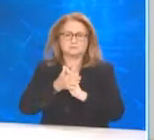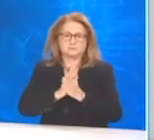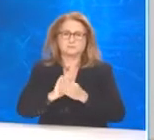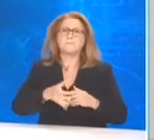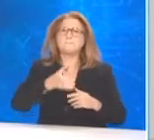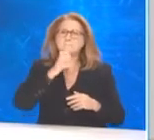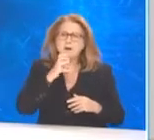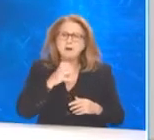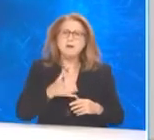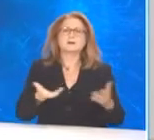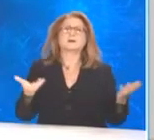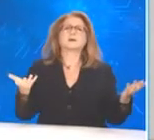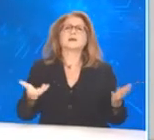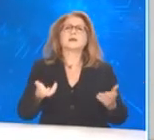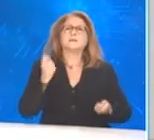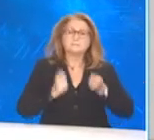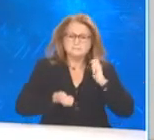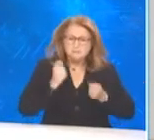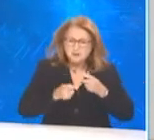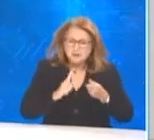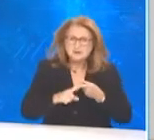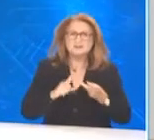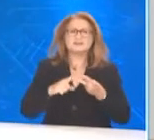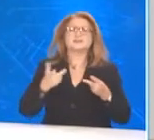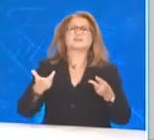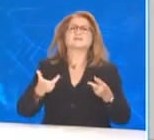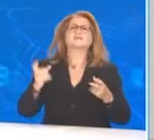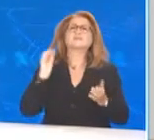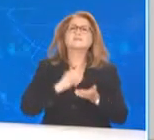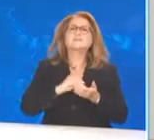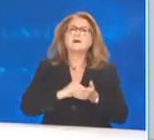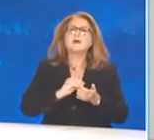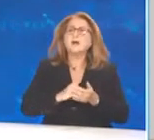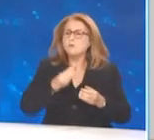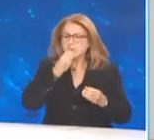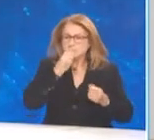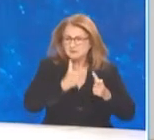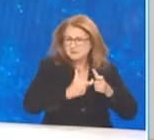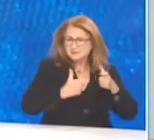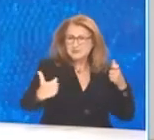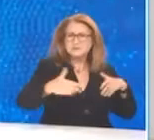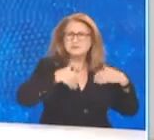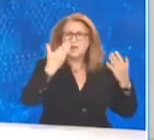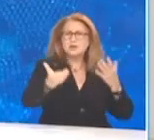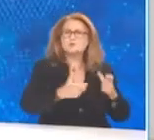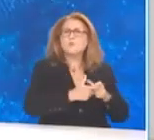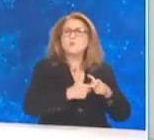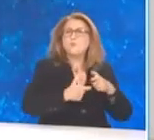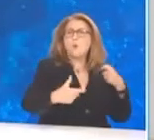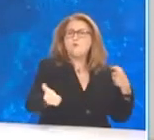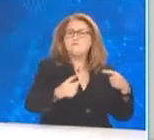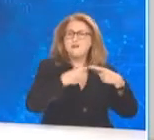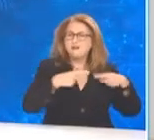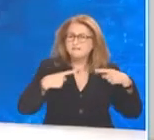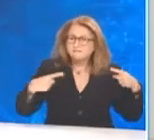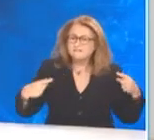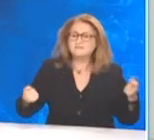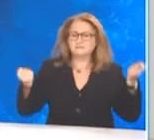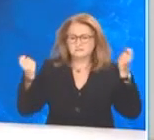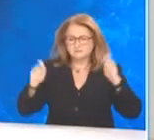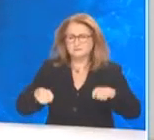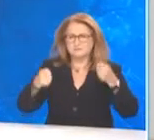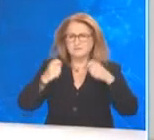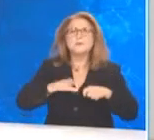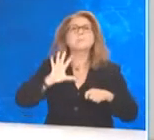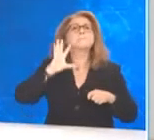ποτών ΚΑΔ 5630, τροφοδοσίας για εκδηλώσεις catering ΚΑΔ 5621, εκμετάλλευση